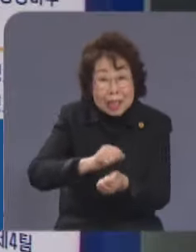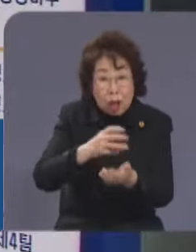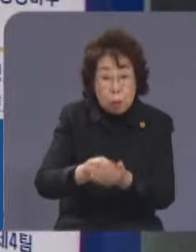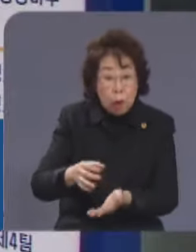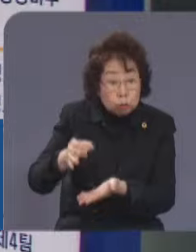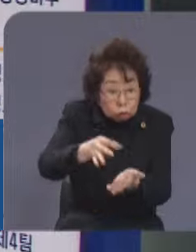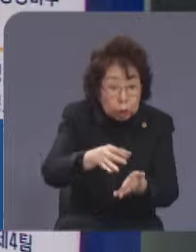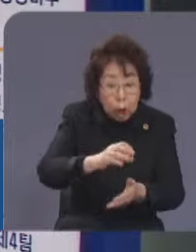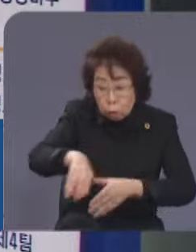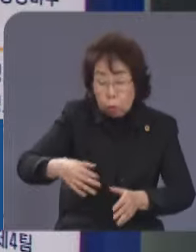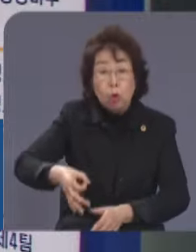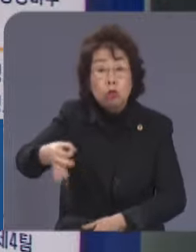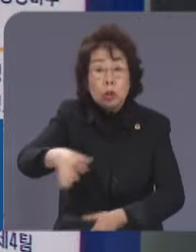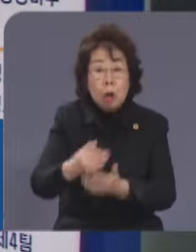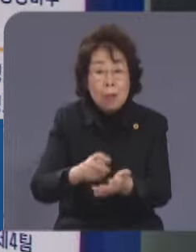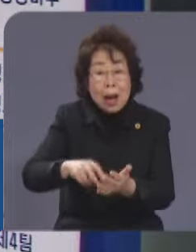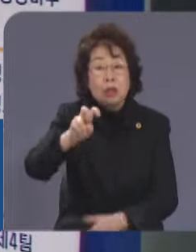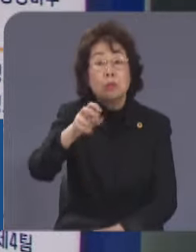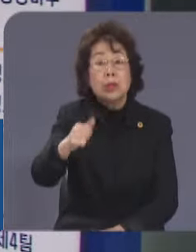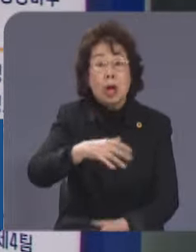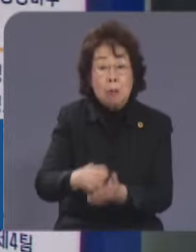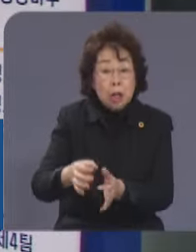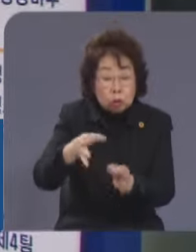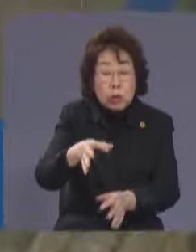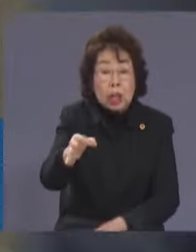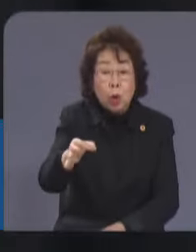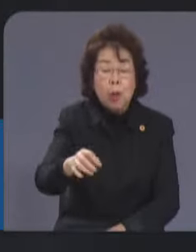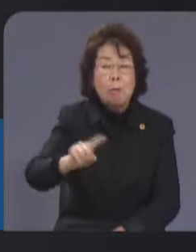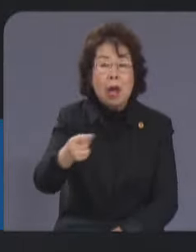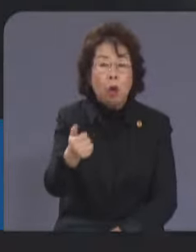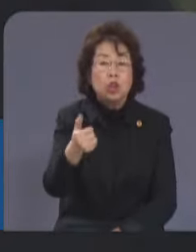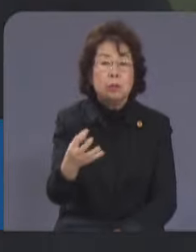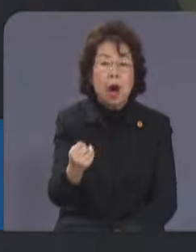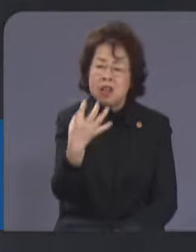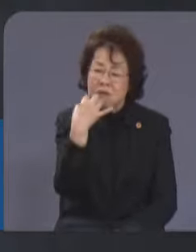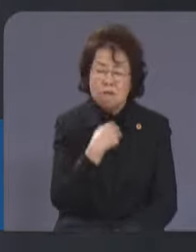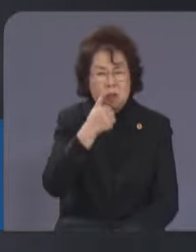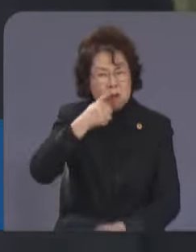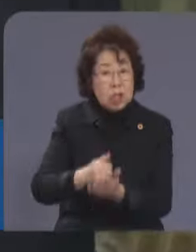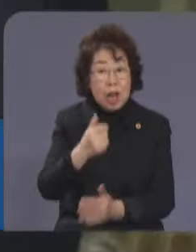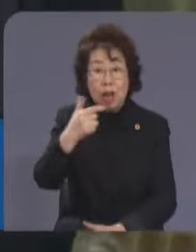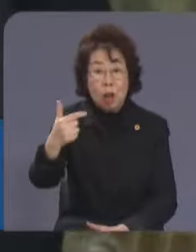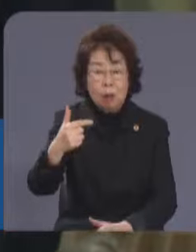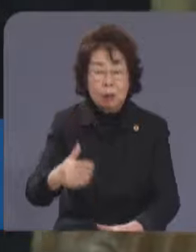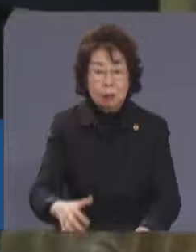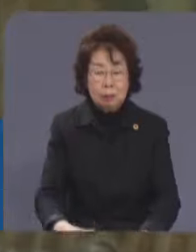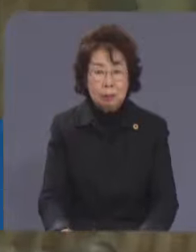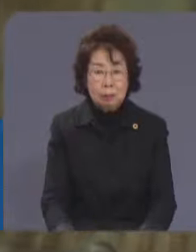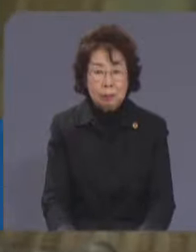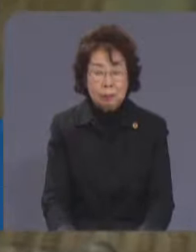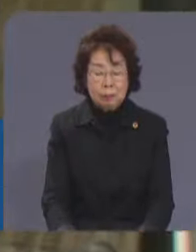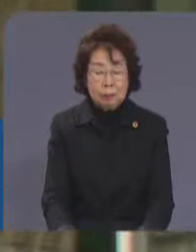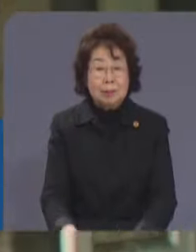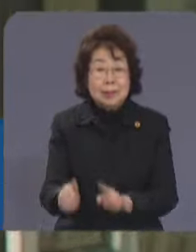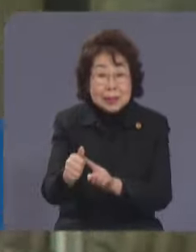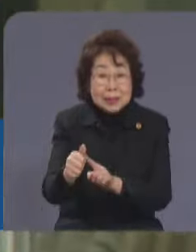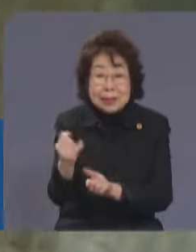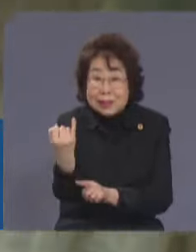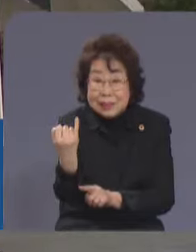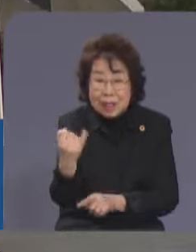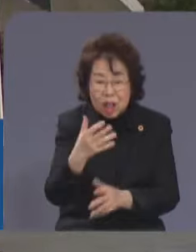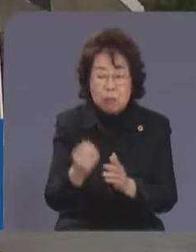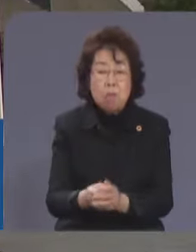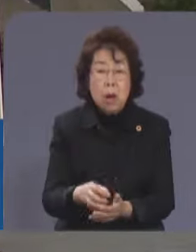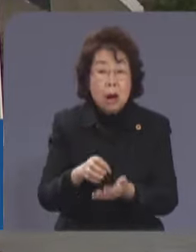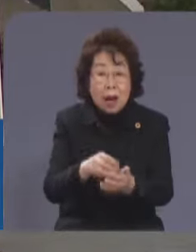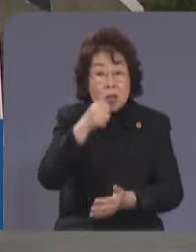수익금을 주겠다며 지인 20명을 상대로 투자금 150억 원을 가로챈 혐의를 받고 있습니다. 경찰은 이 여성이